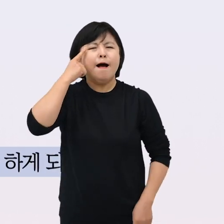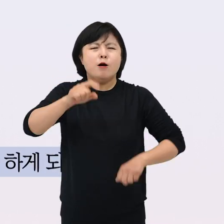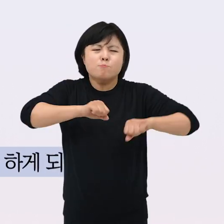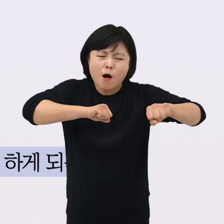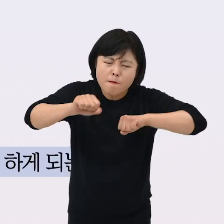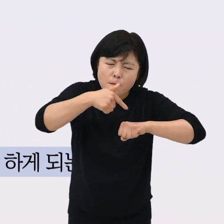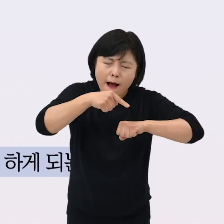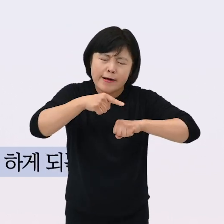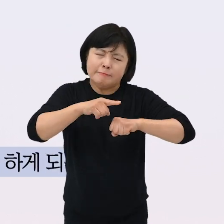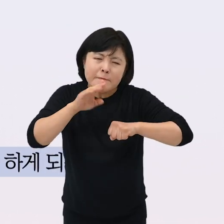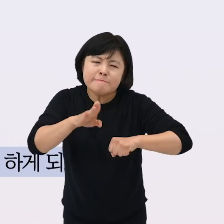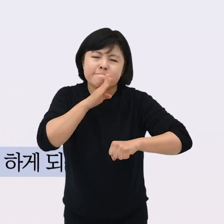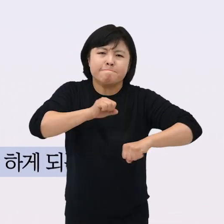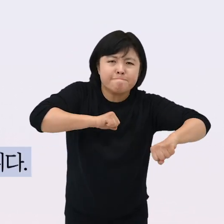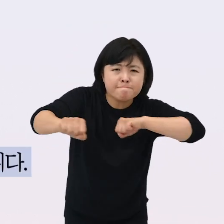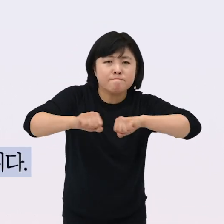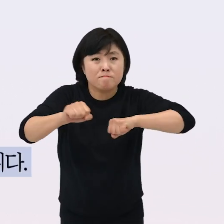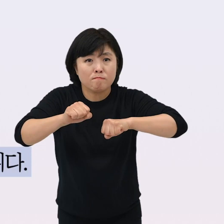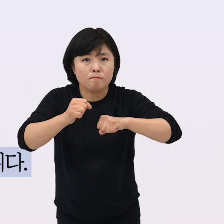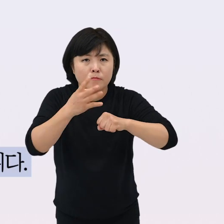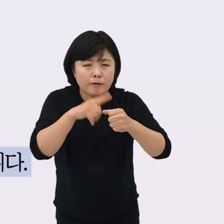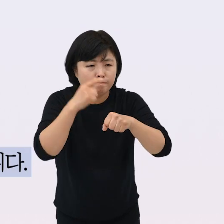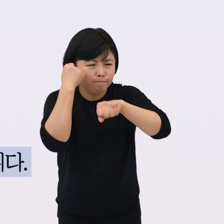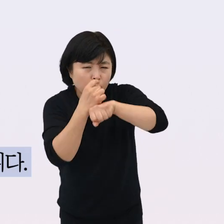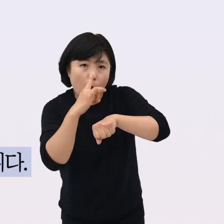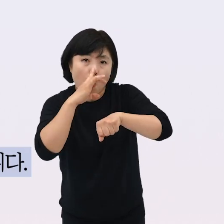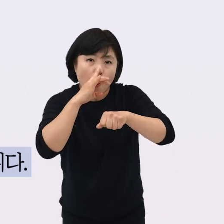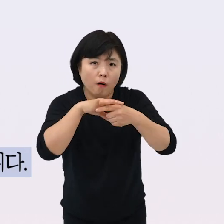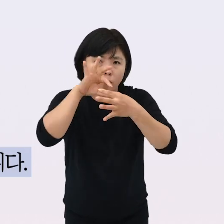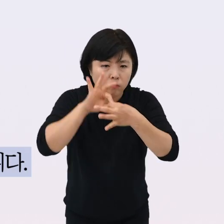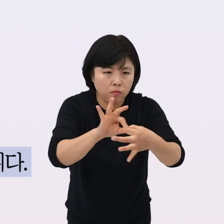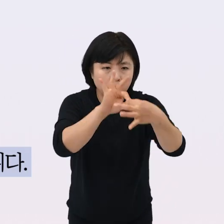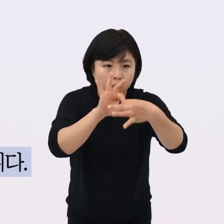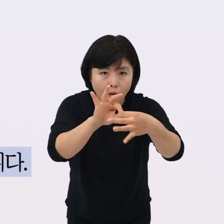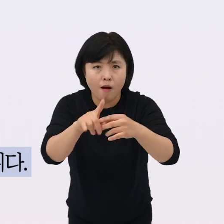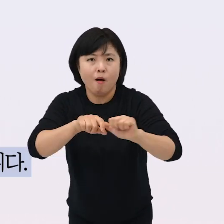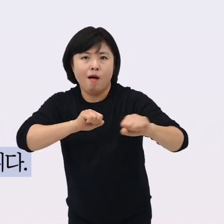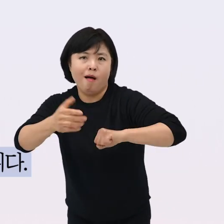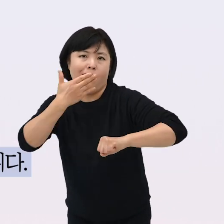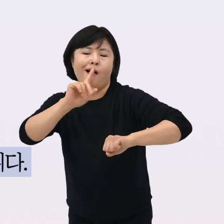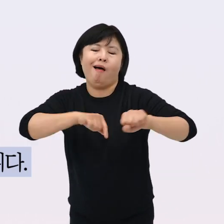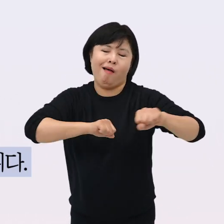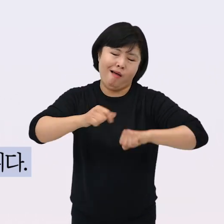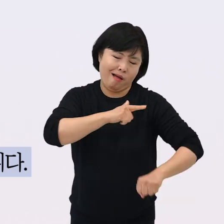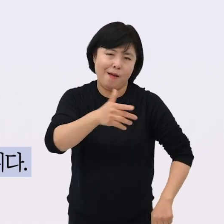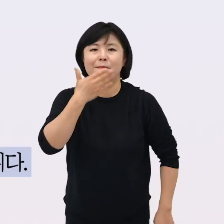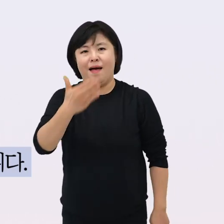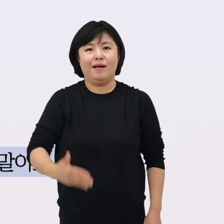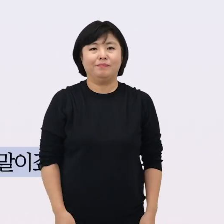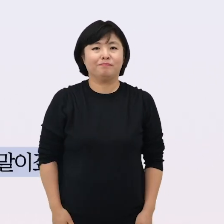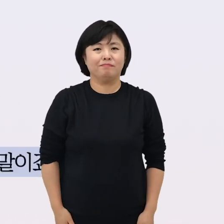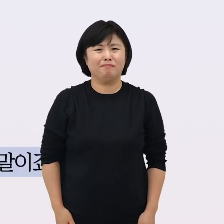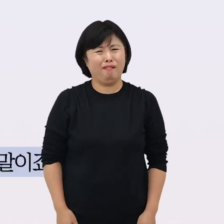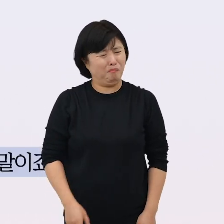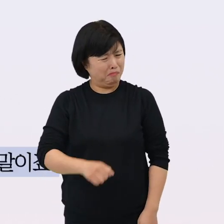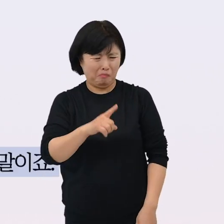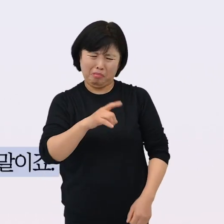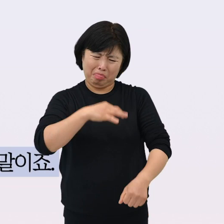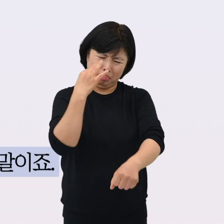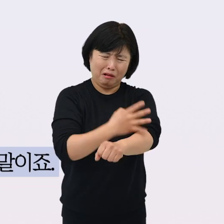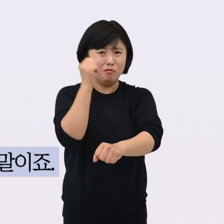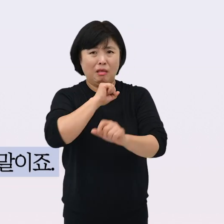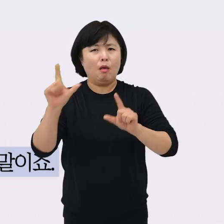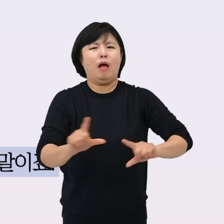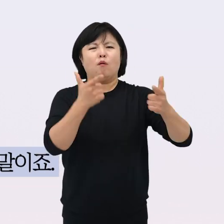가져다 주는 활동들을 하게 되는데 상당수가 탐구를 통해서만 할 수 있는 활동들이거든요. 단순한 취미